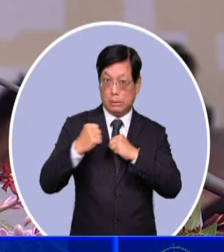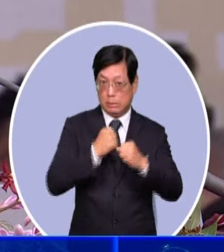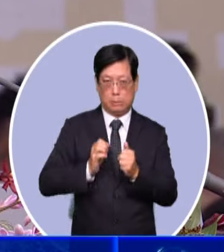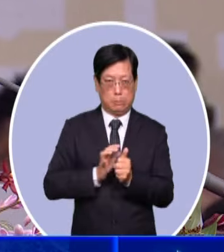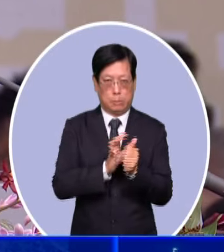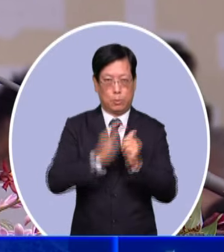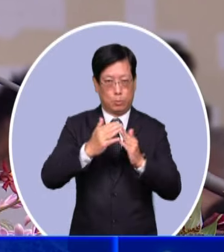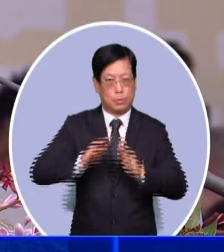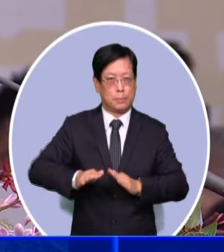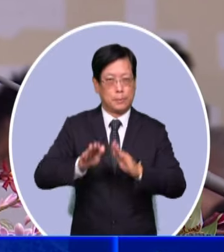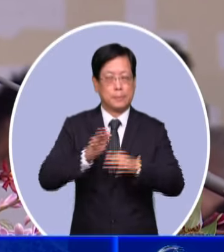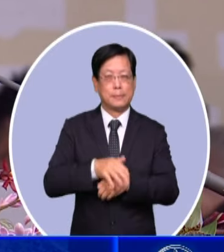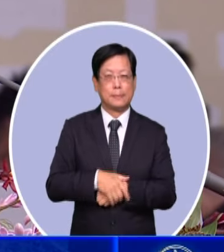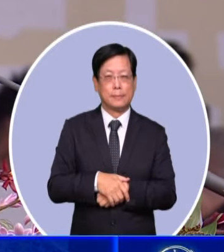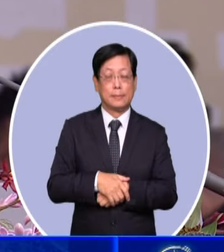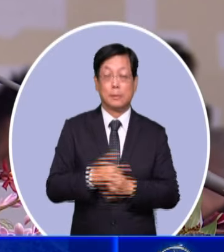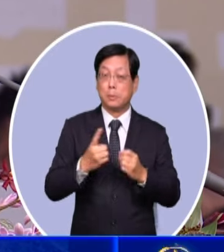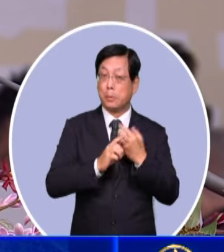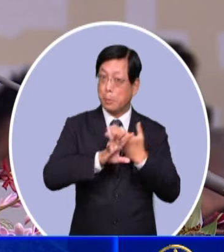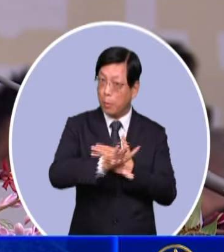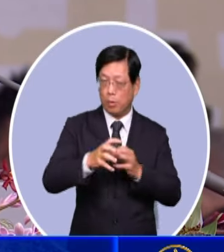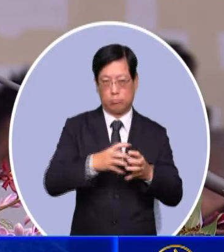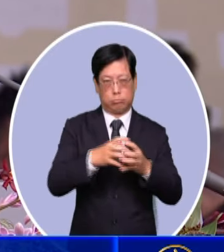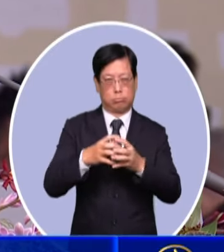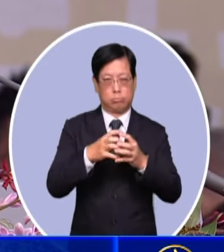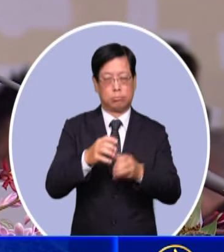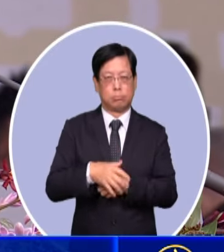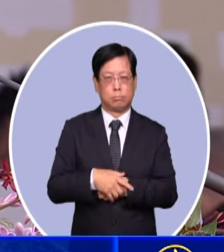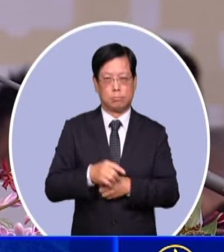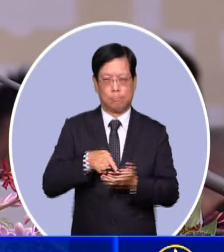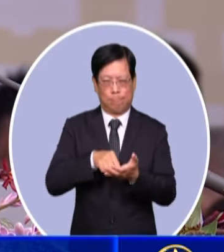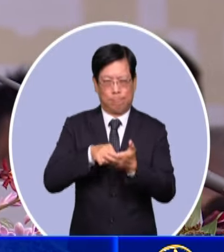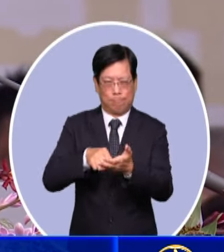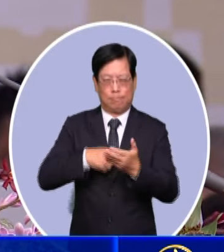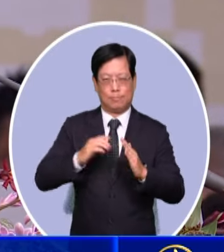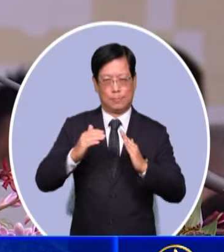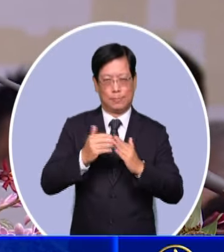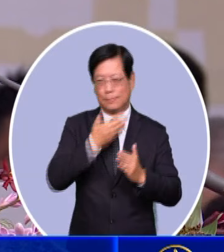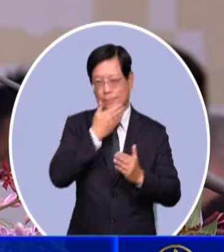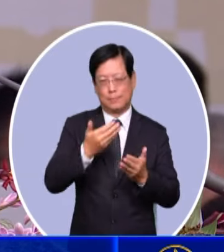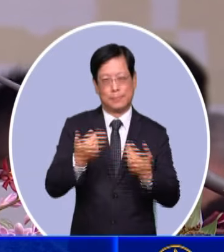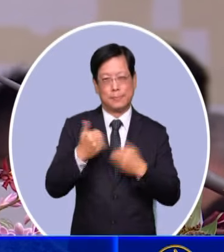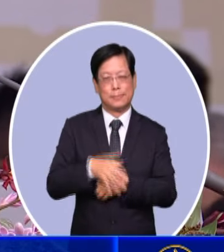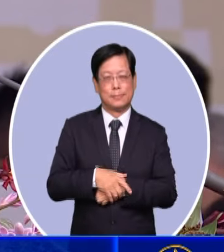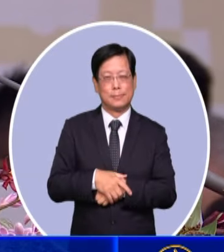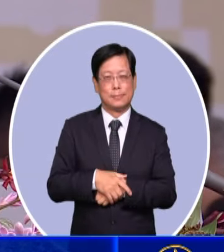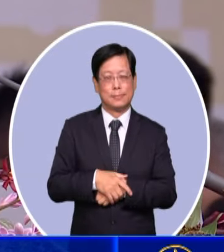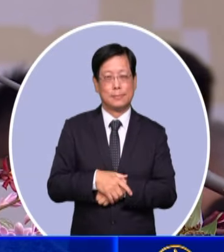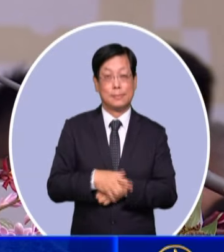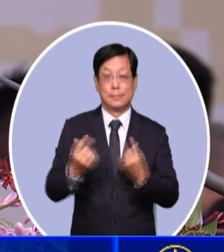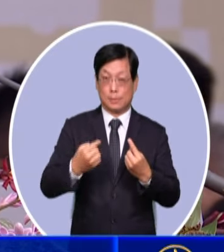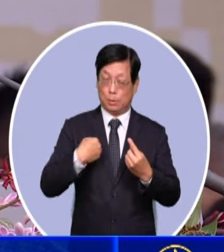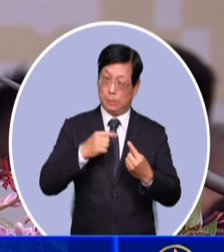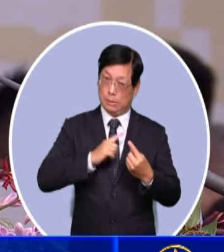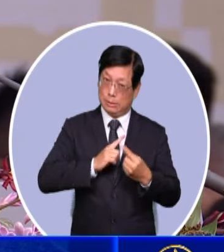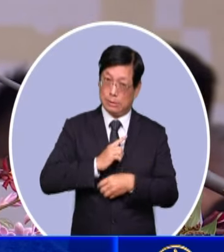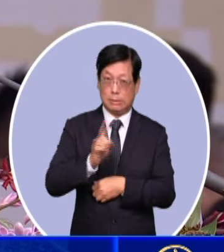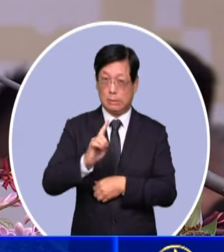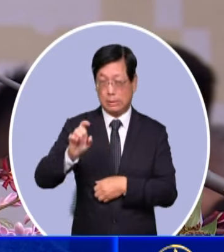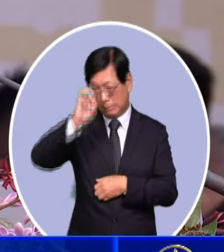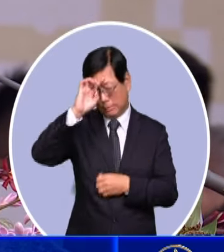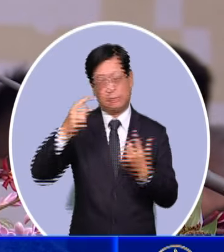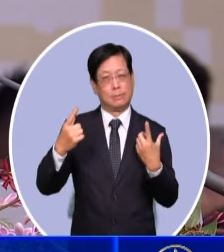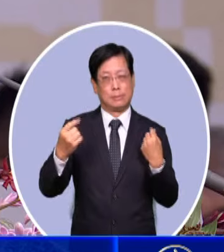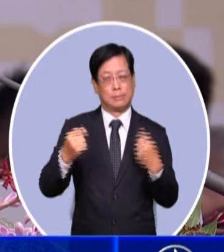动国家进步；对外团结，争取国家利益。无论我们来自哪一个政